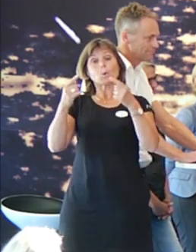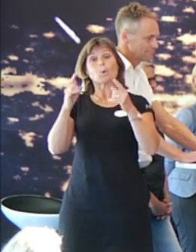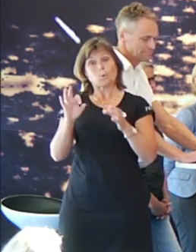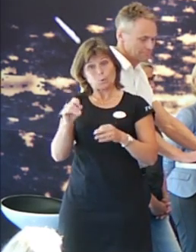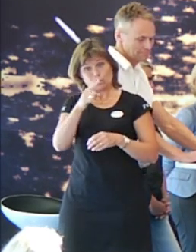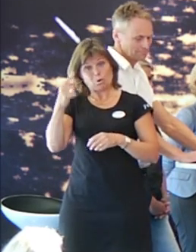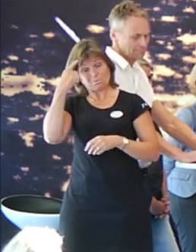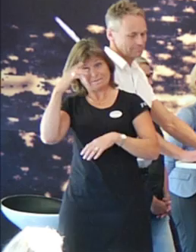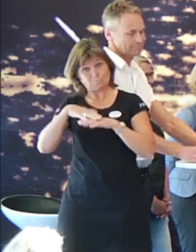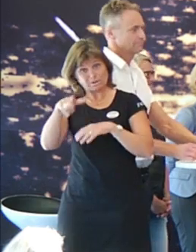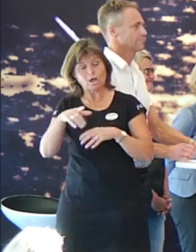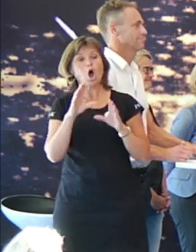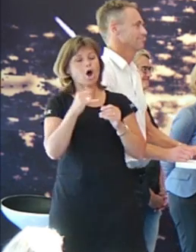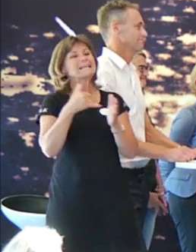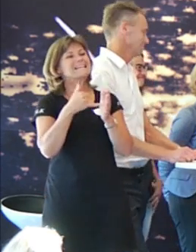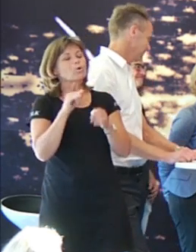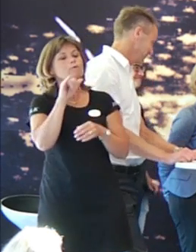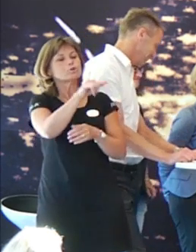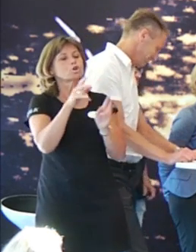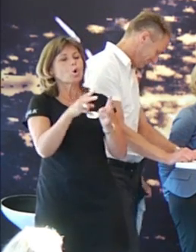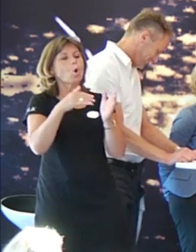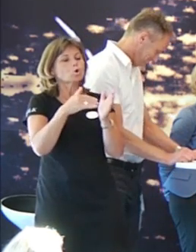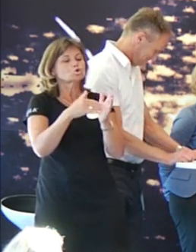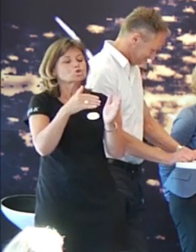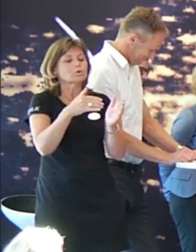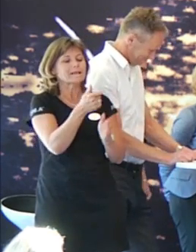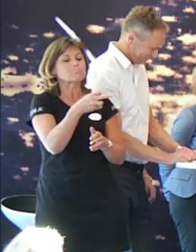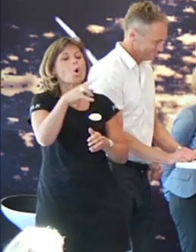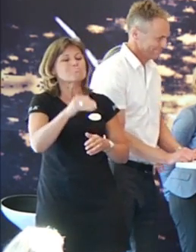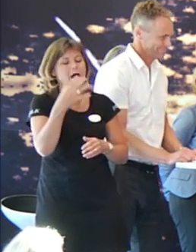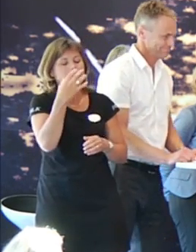länge, Katarina. Och det ingår flyg också till Bromma i det här också, så glöm inte bort.